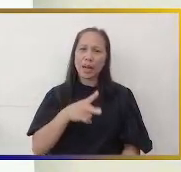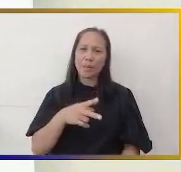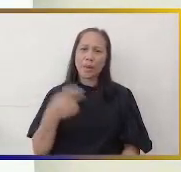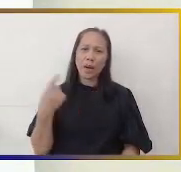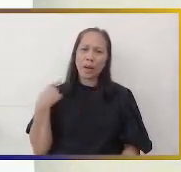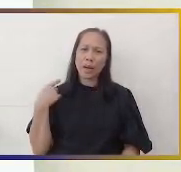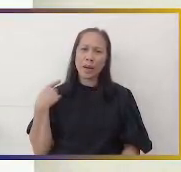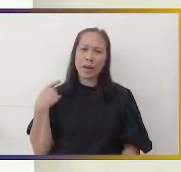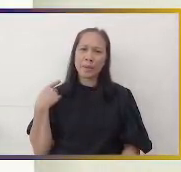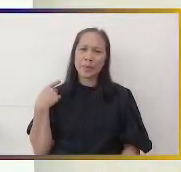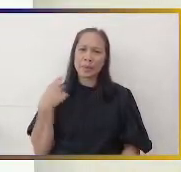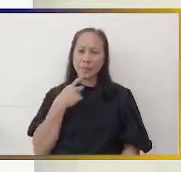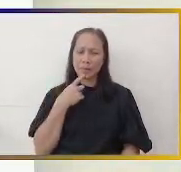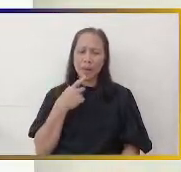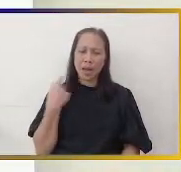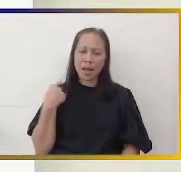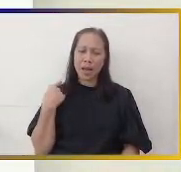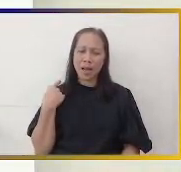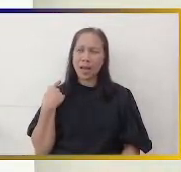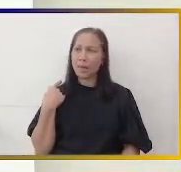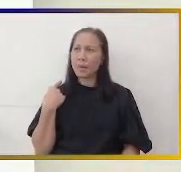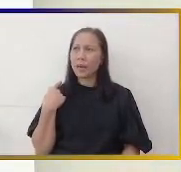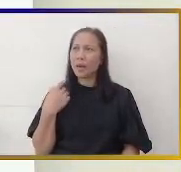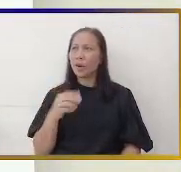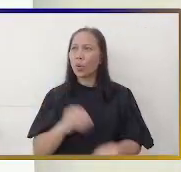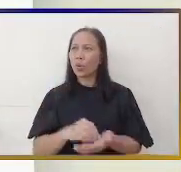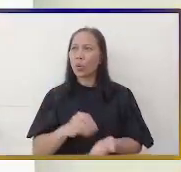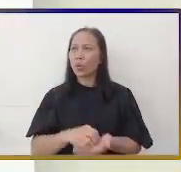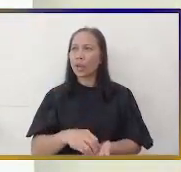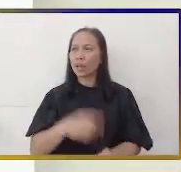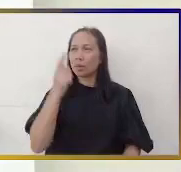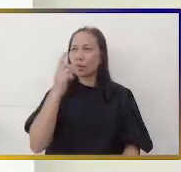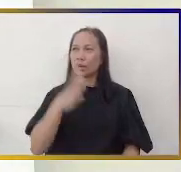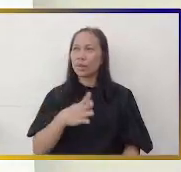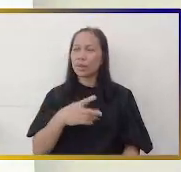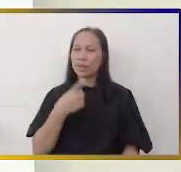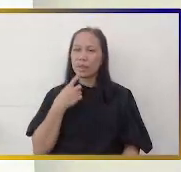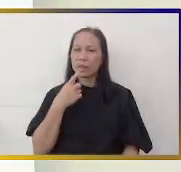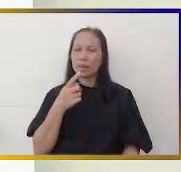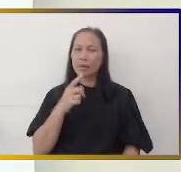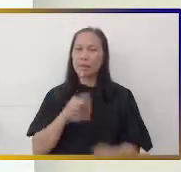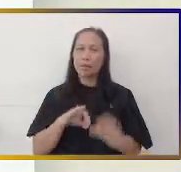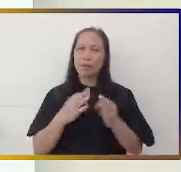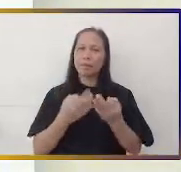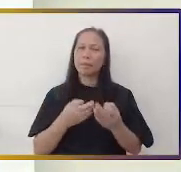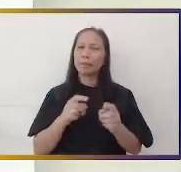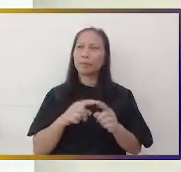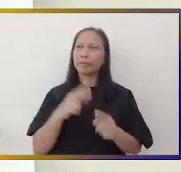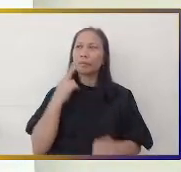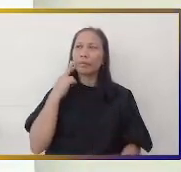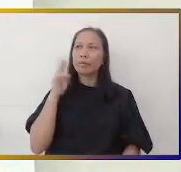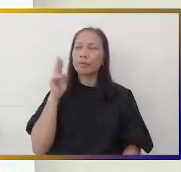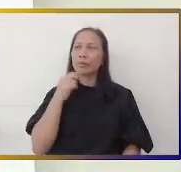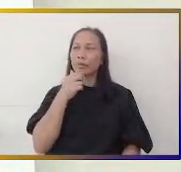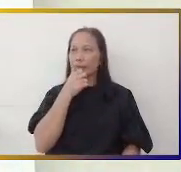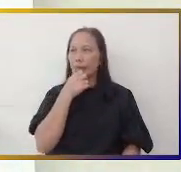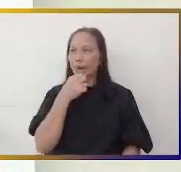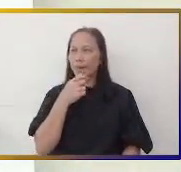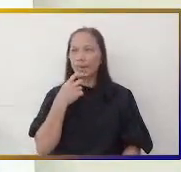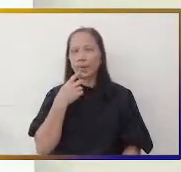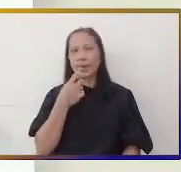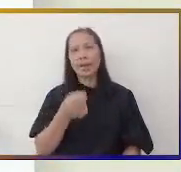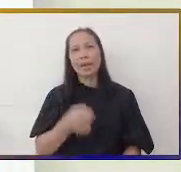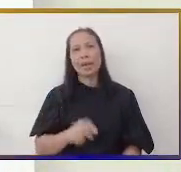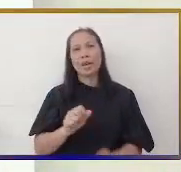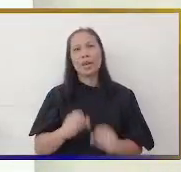ako sayo ang binigay naman na wisdom ng Panginoon sa akin is magbenta ng damit so naka-focus ako sa